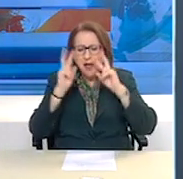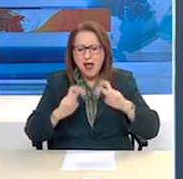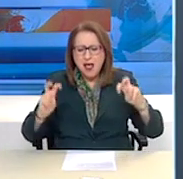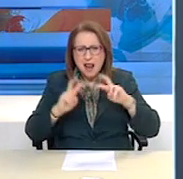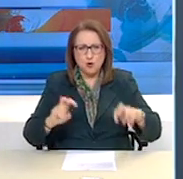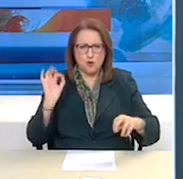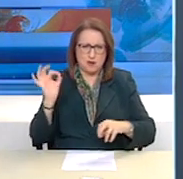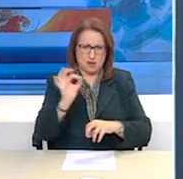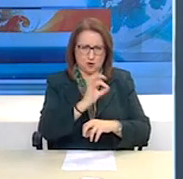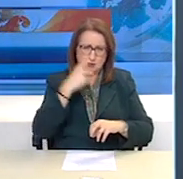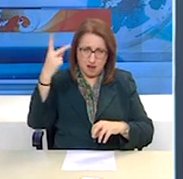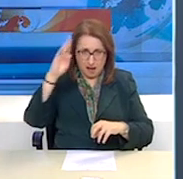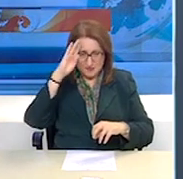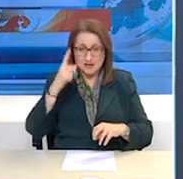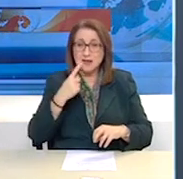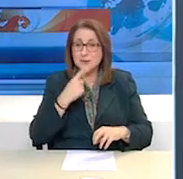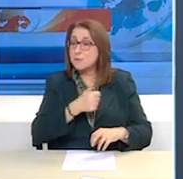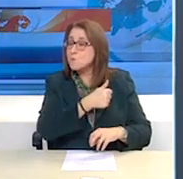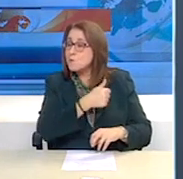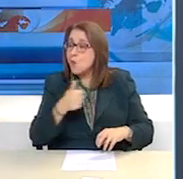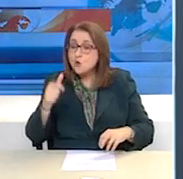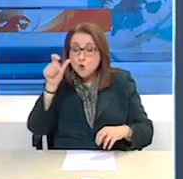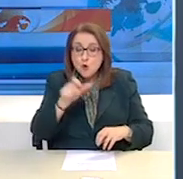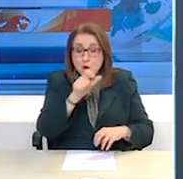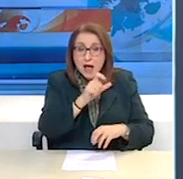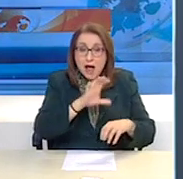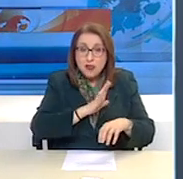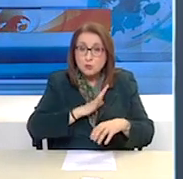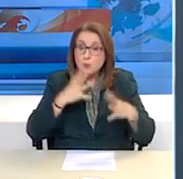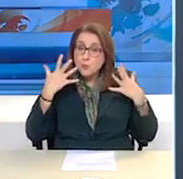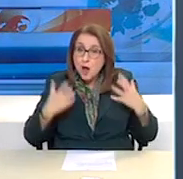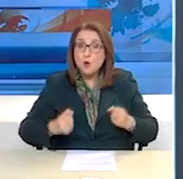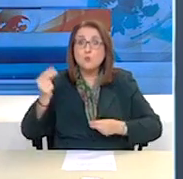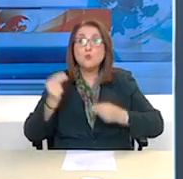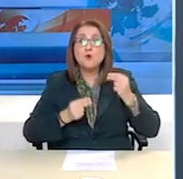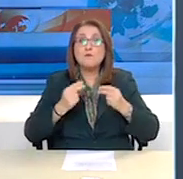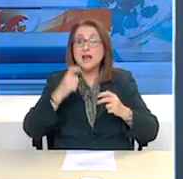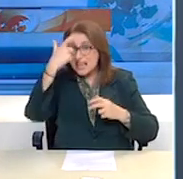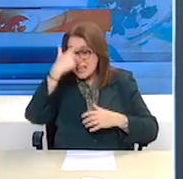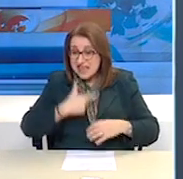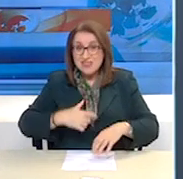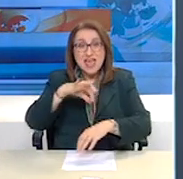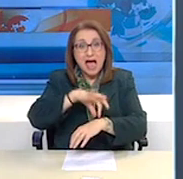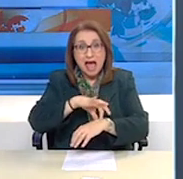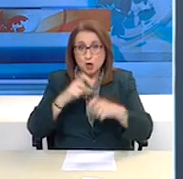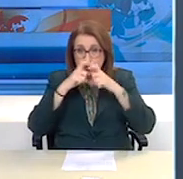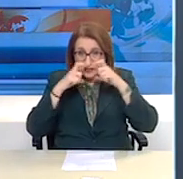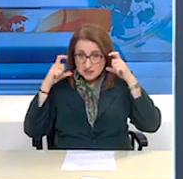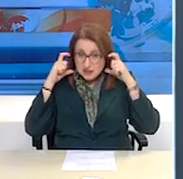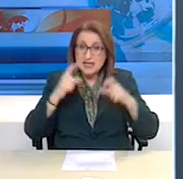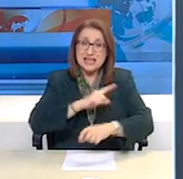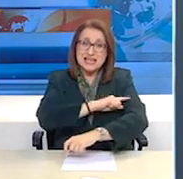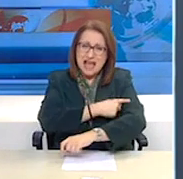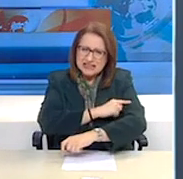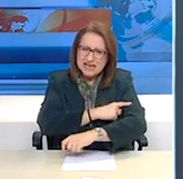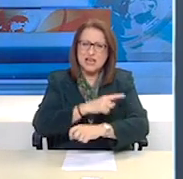ΗΠΑ, έχουν πει ότι μόνο τα άτομα με συμπτώματα του ιού και όσοι φροντίζουν για αυτά, καθώς βέβαια και οι επαγγελματίες υγείας, θα πρέπει να